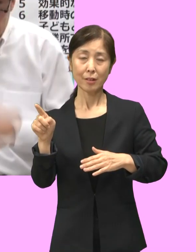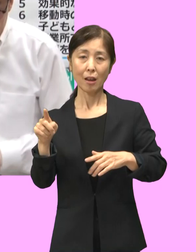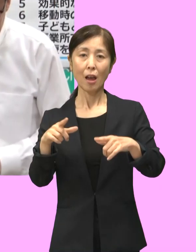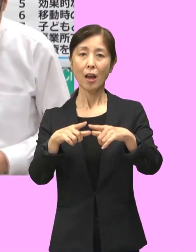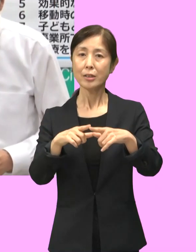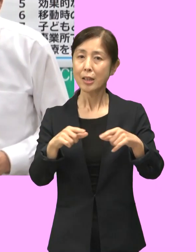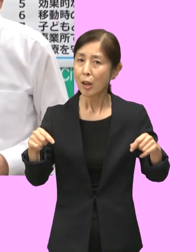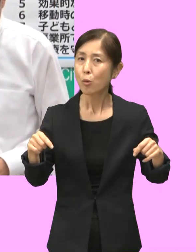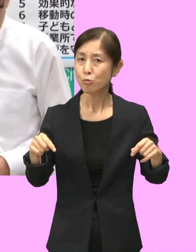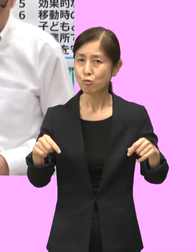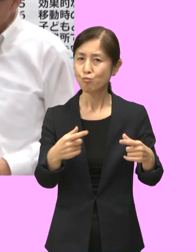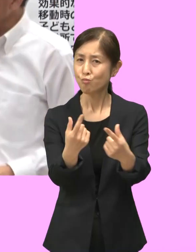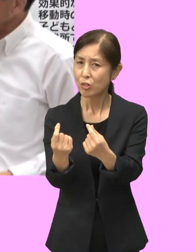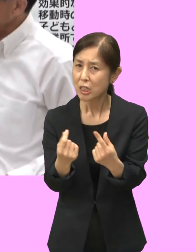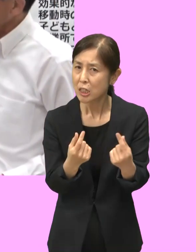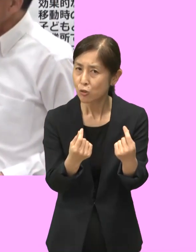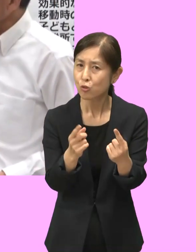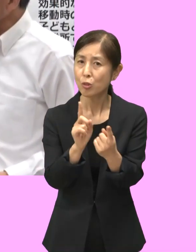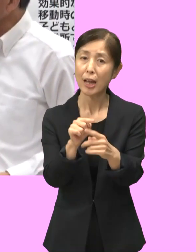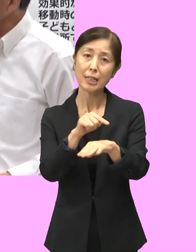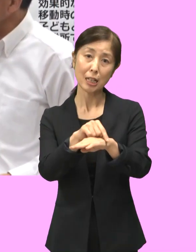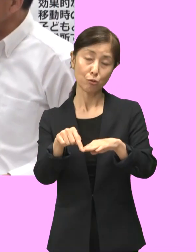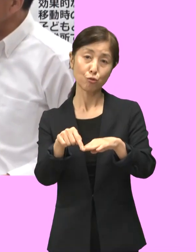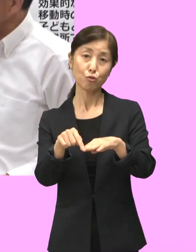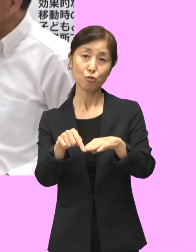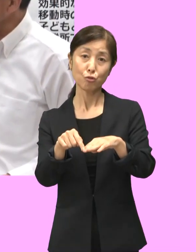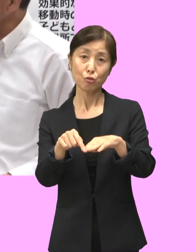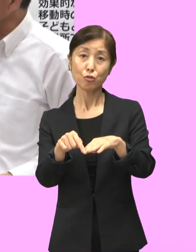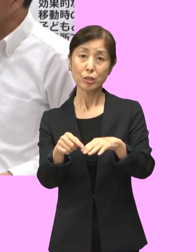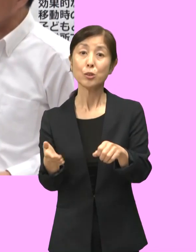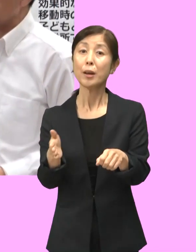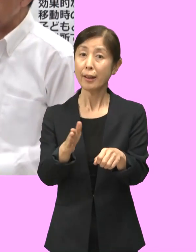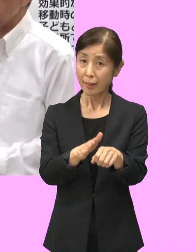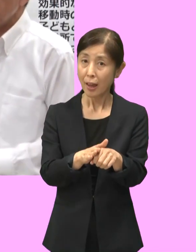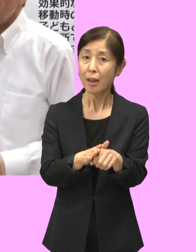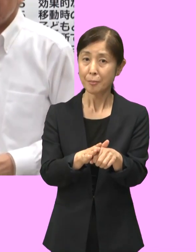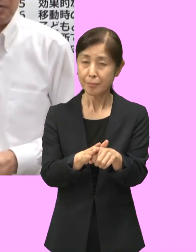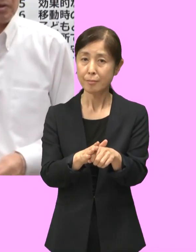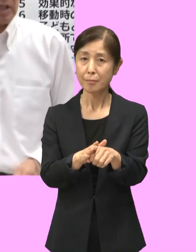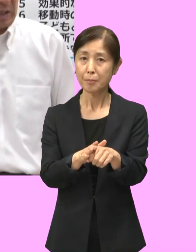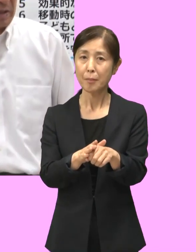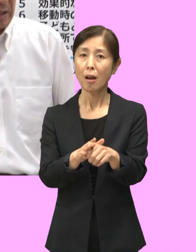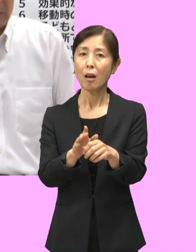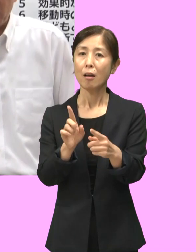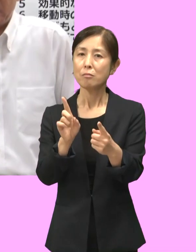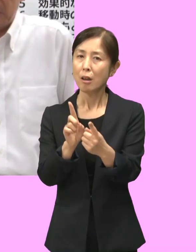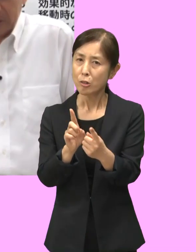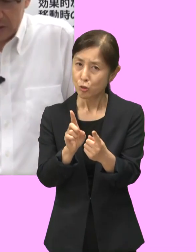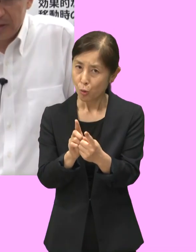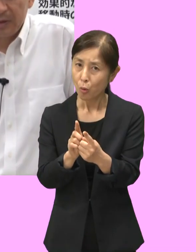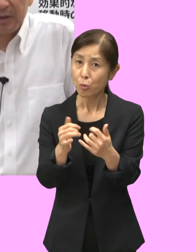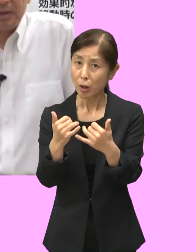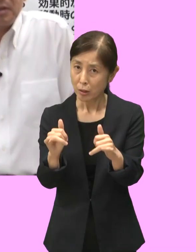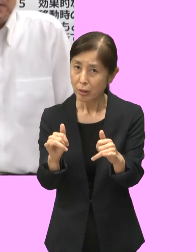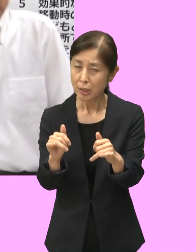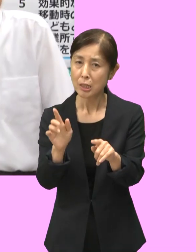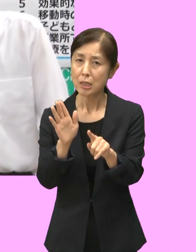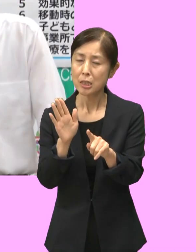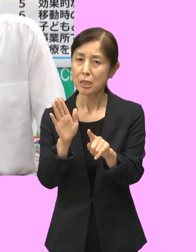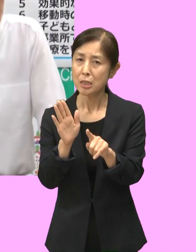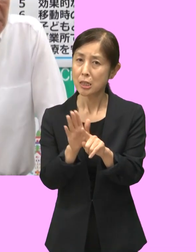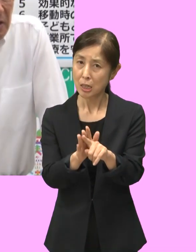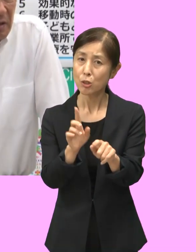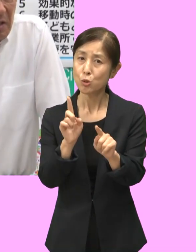全国一律の対策に加えて一定のこういった対象に対するですね、支援措置が講じられました。